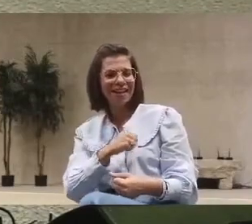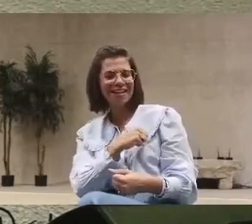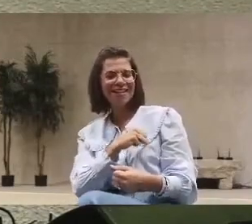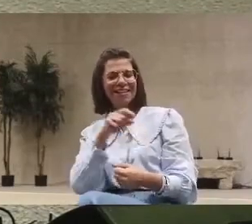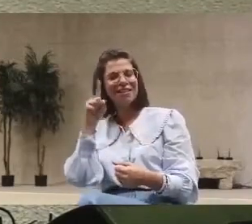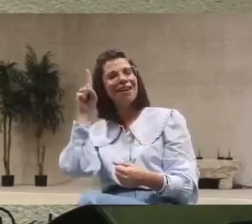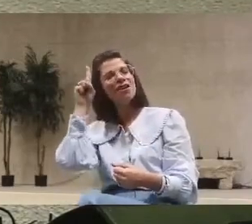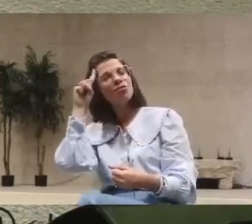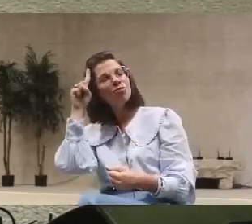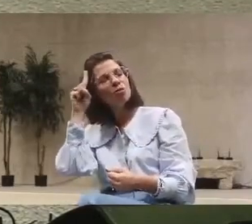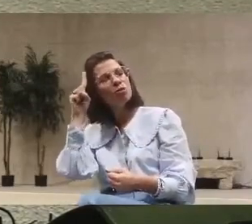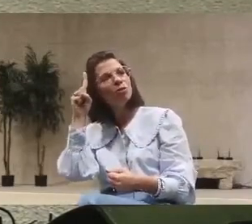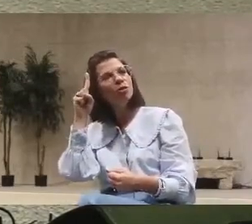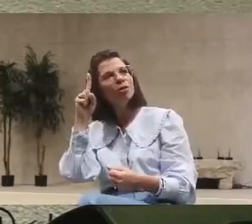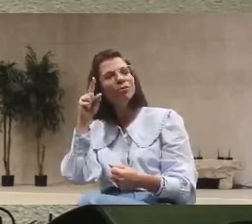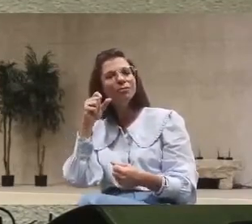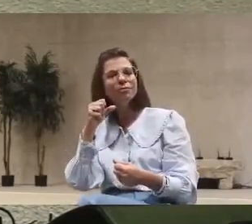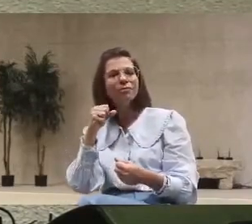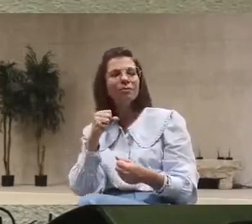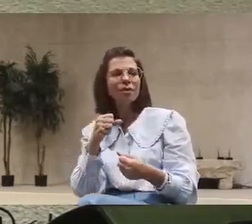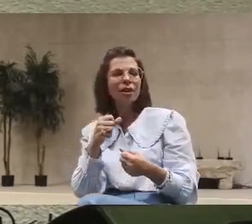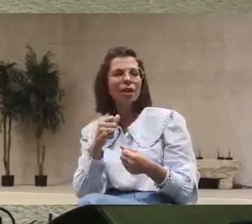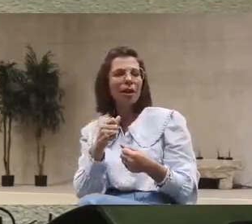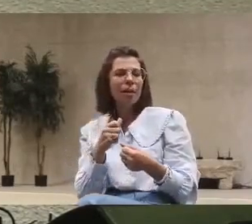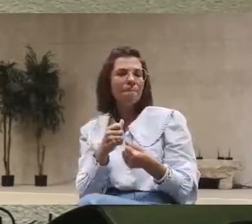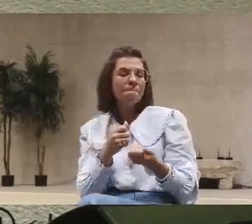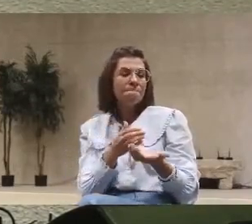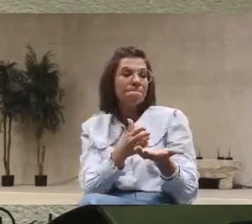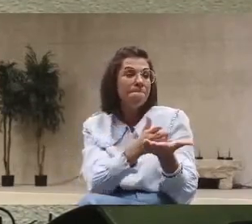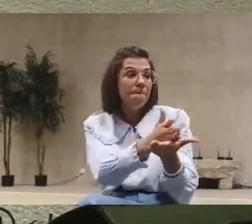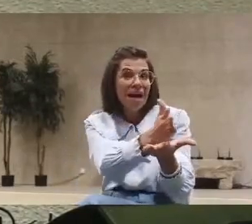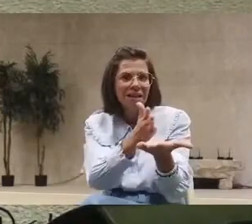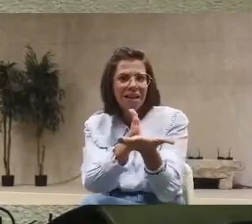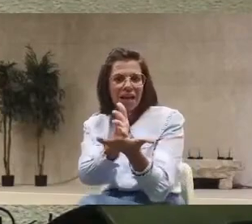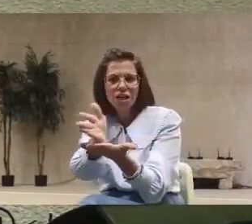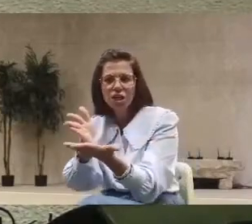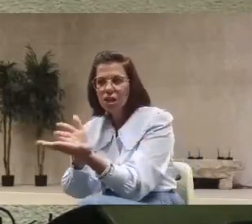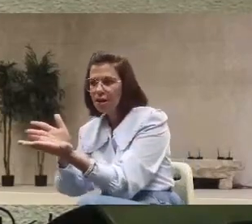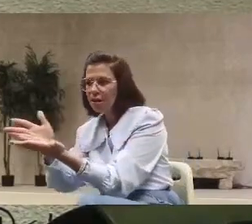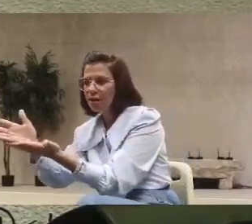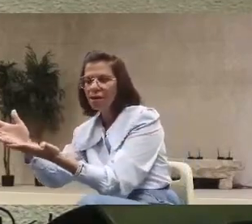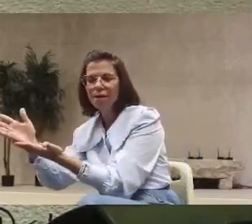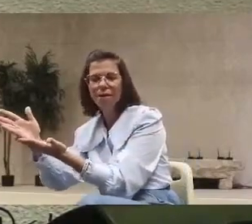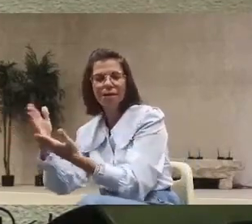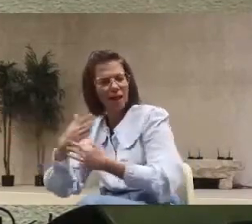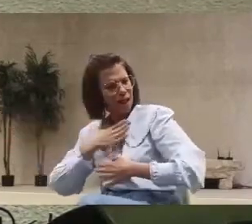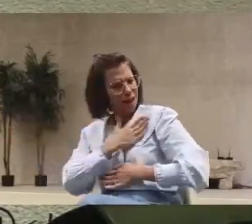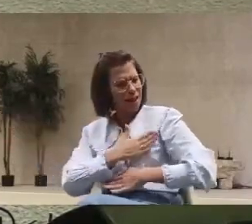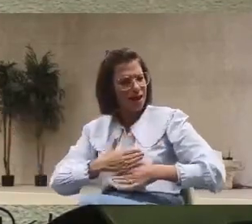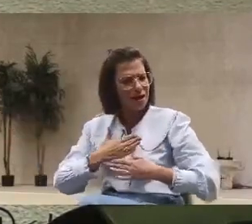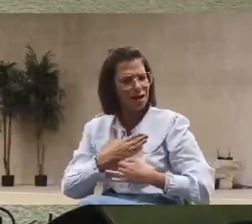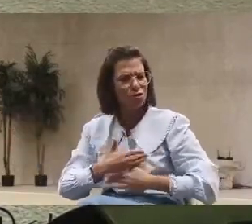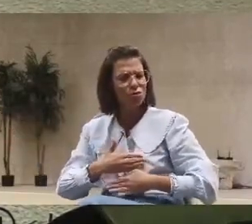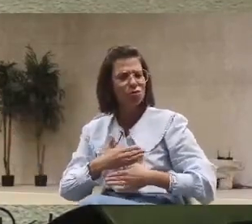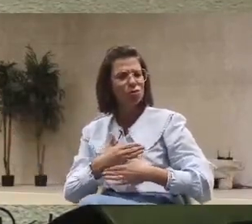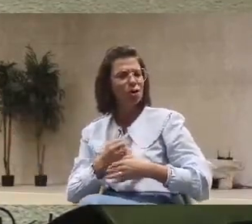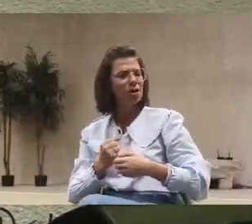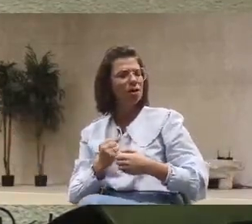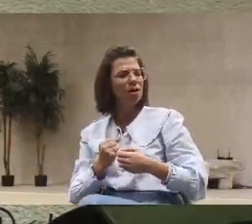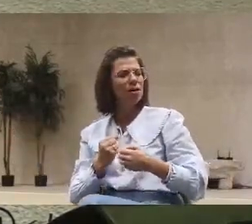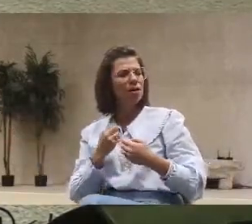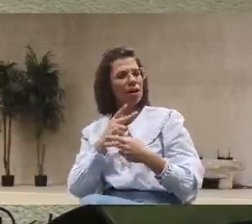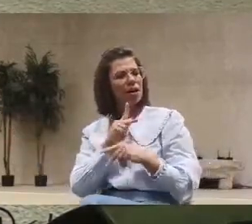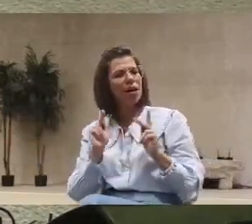et par notre bouche et le but de notre vie et par l'assistance du Saint-Esprit et Dieu veut nous donner